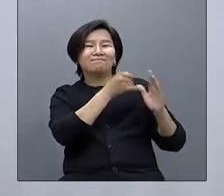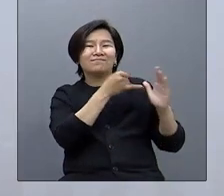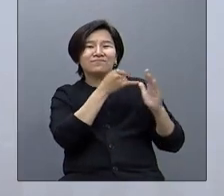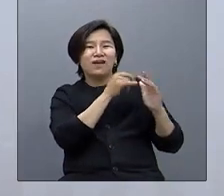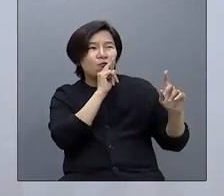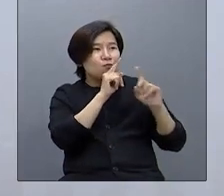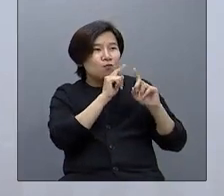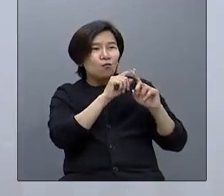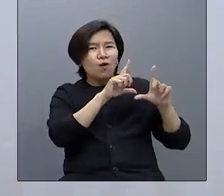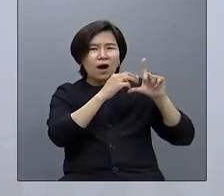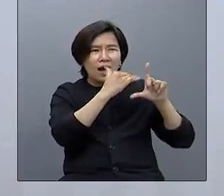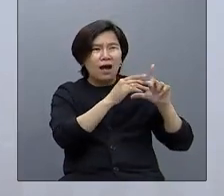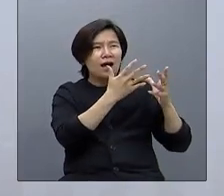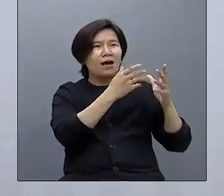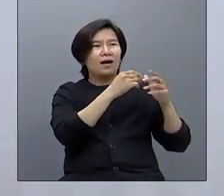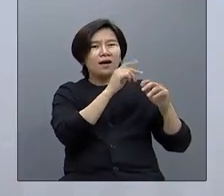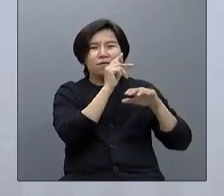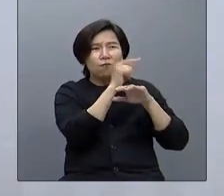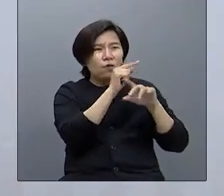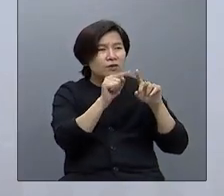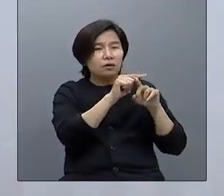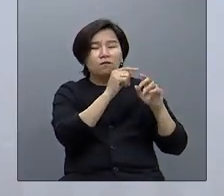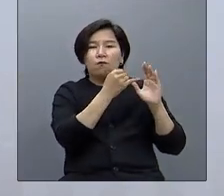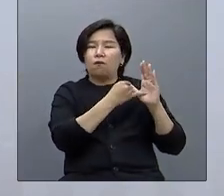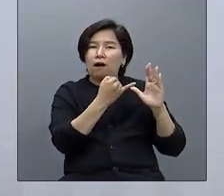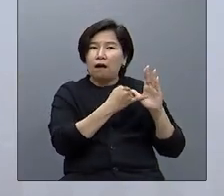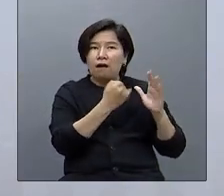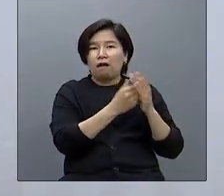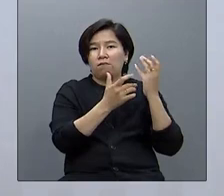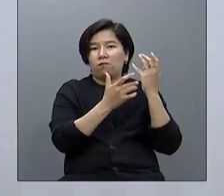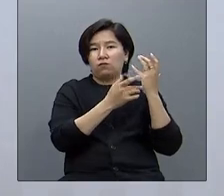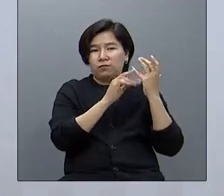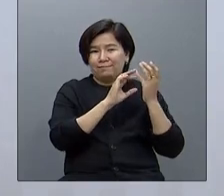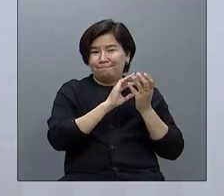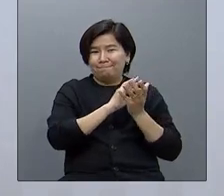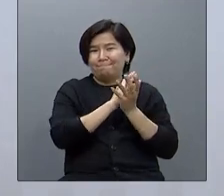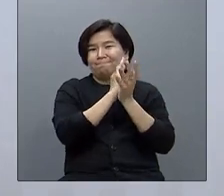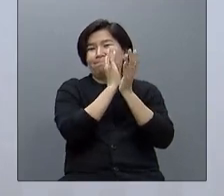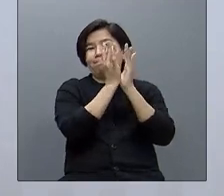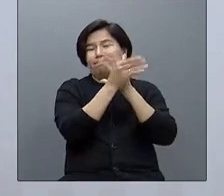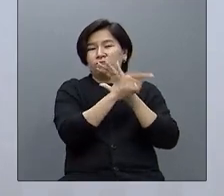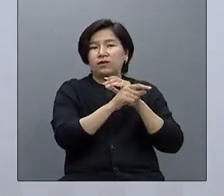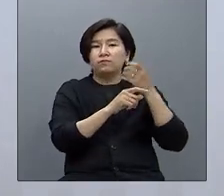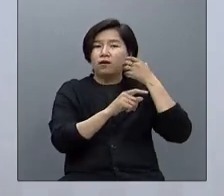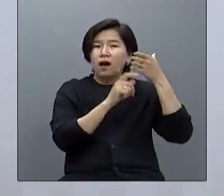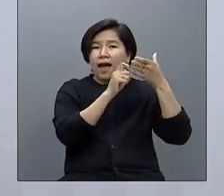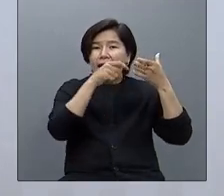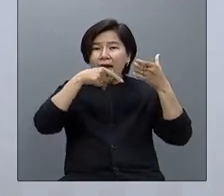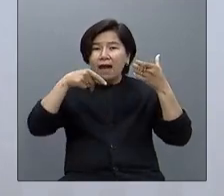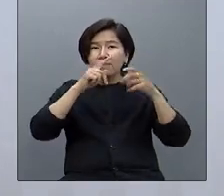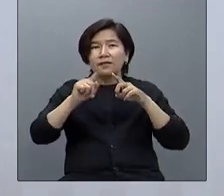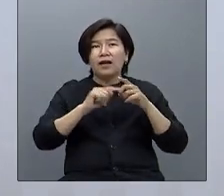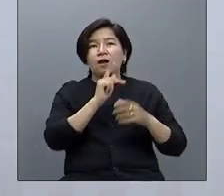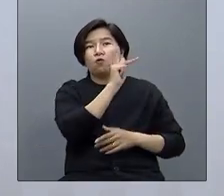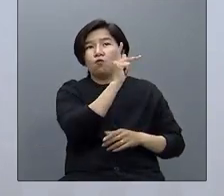นนะครับตามท้องถิ่นต่างๆก็มีการแปรเปลี่ยนสภาพไปตามนวัตกรรมที่มันเกิดขึ้นนะก็เกิดเป็นแอปพลิเคชันในการกู้เรียกว่า